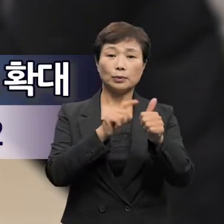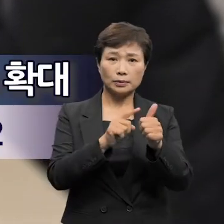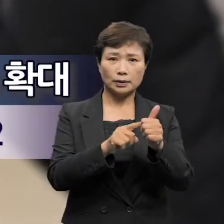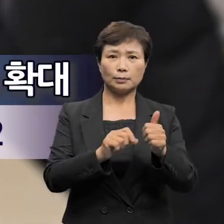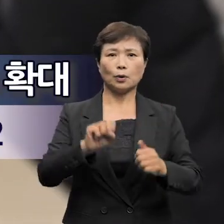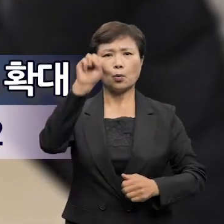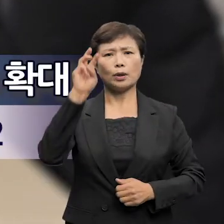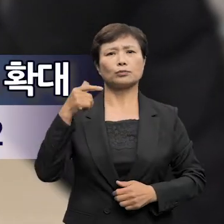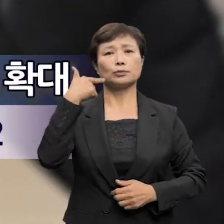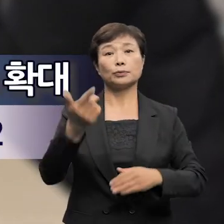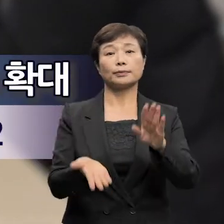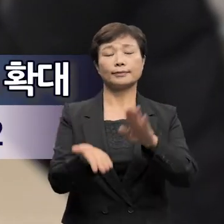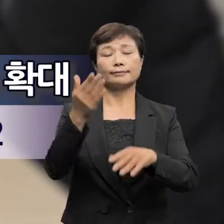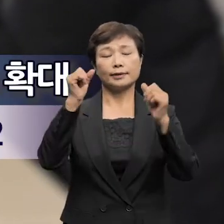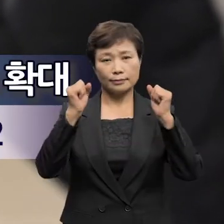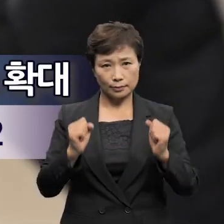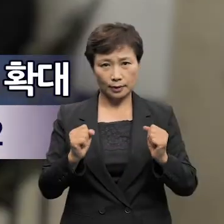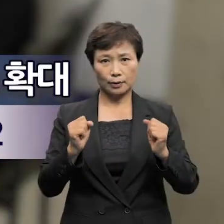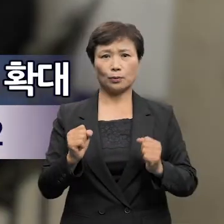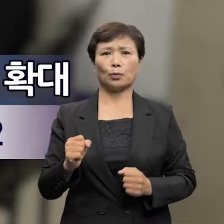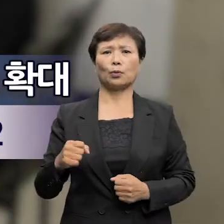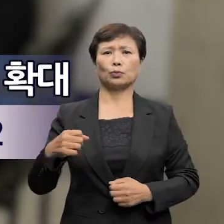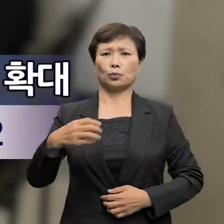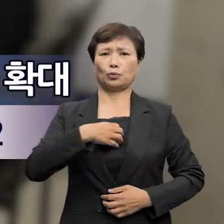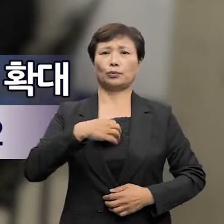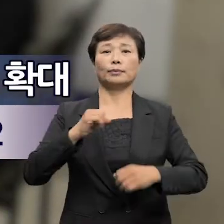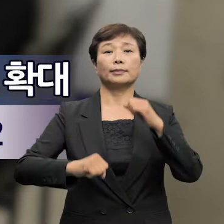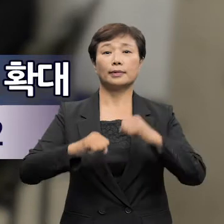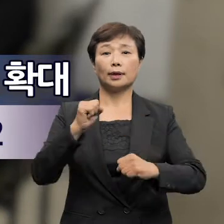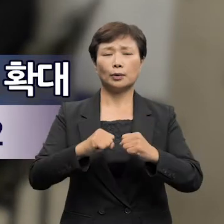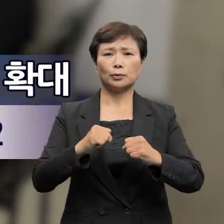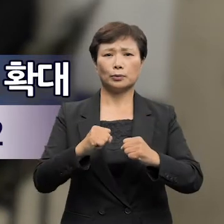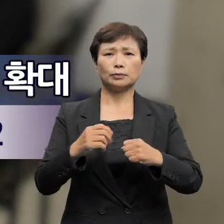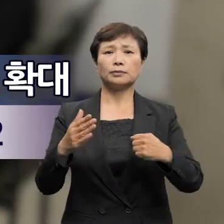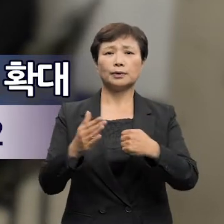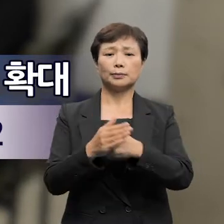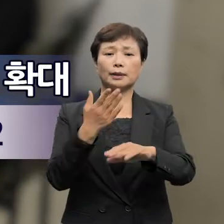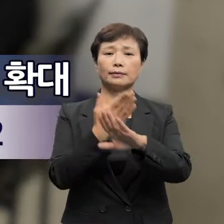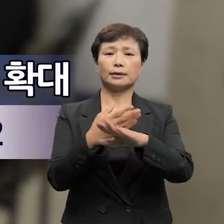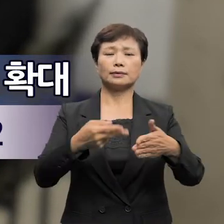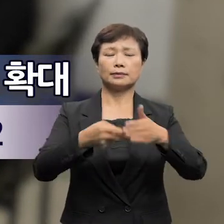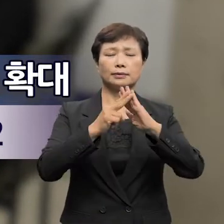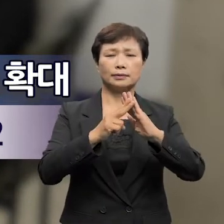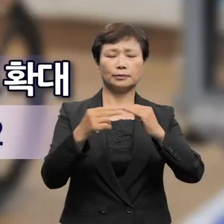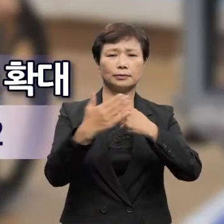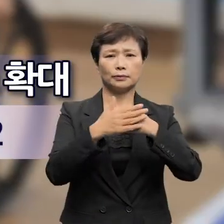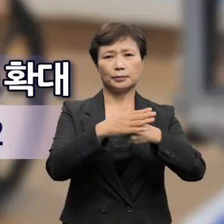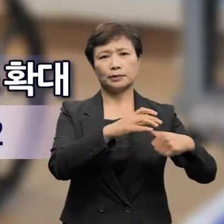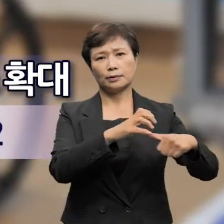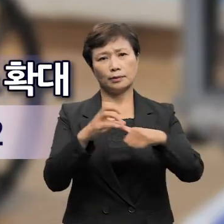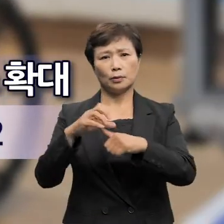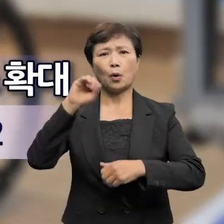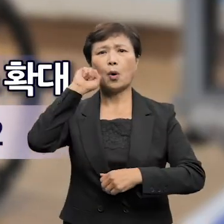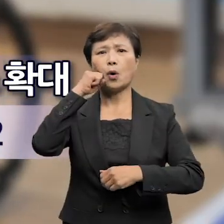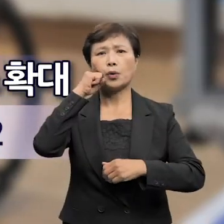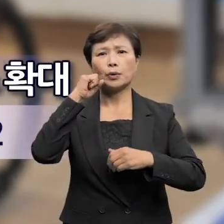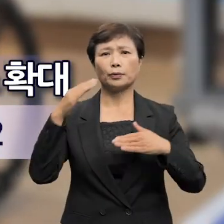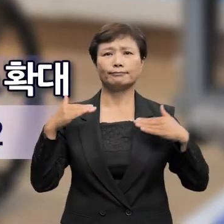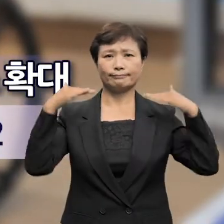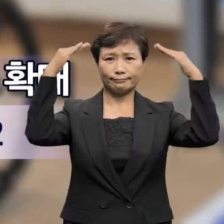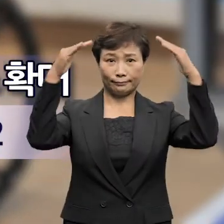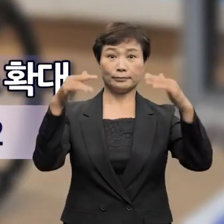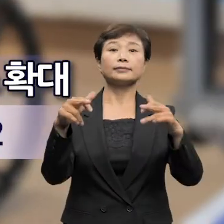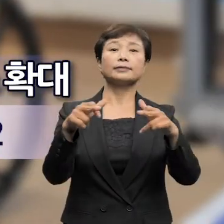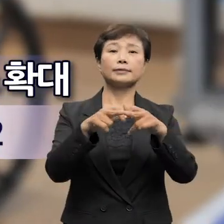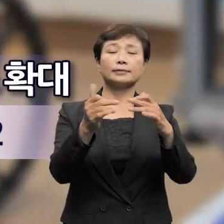지원 대상은 광주에 6개월 이상 거주하고 있으며 도전적 행동을 동반해 타 시설과 서비스 이용이 어려운